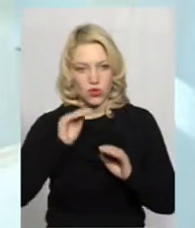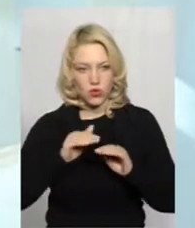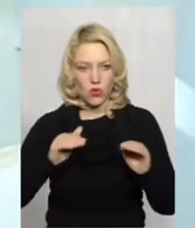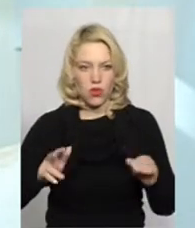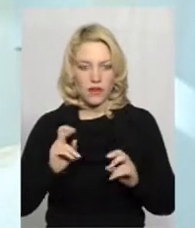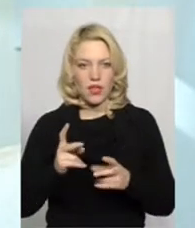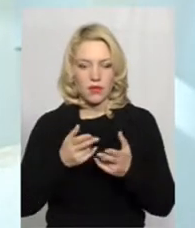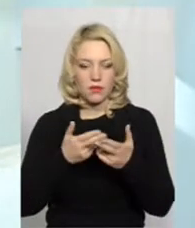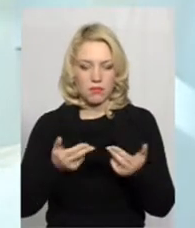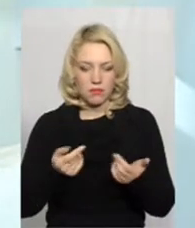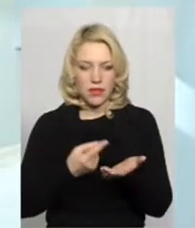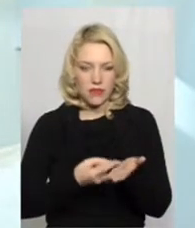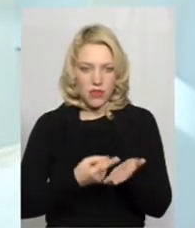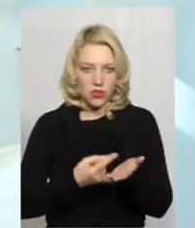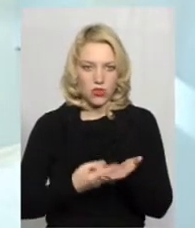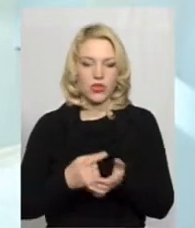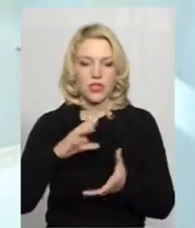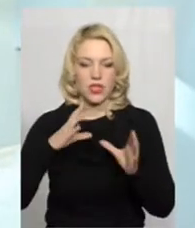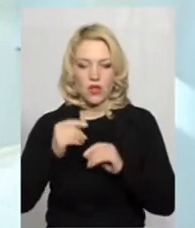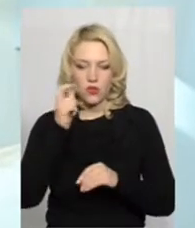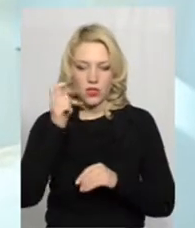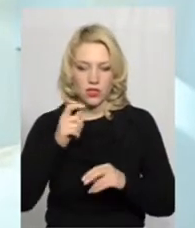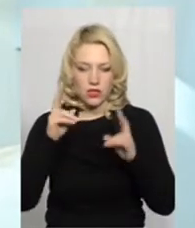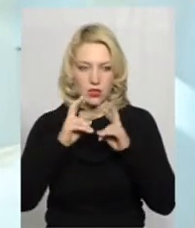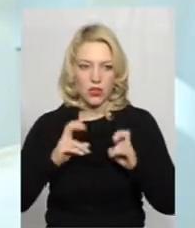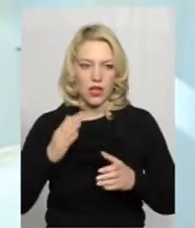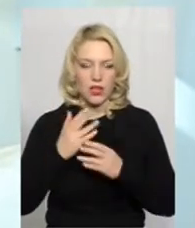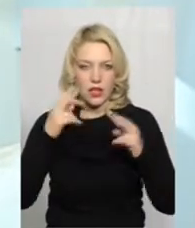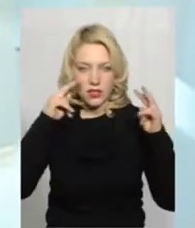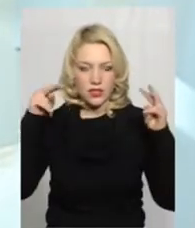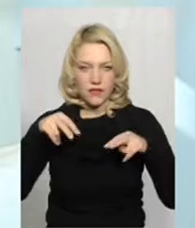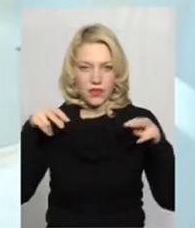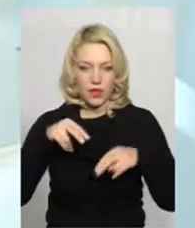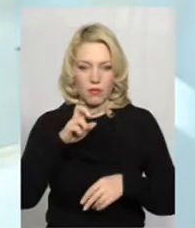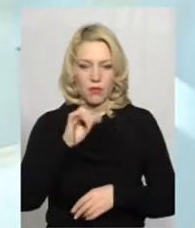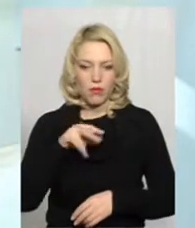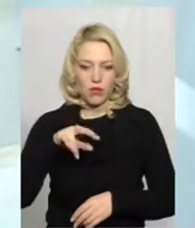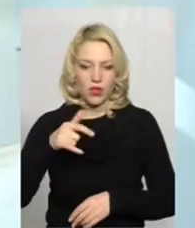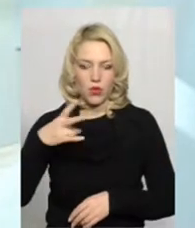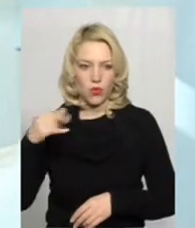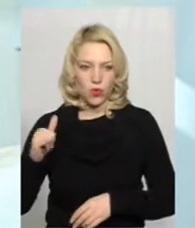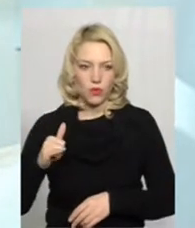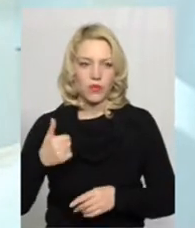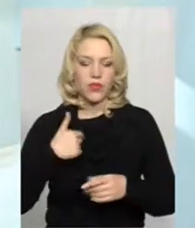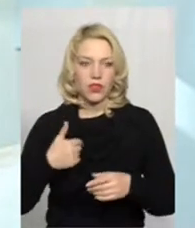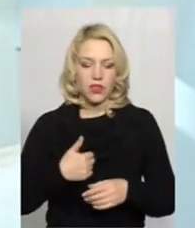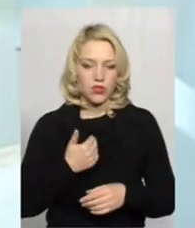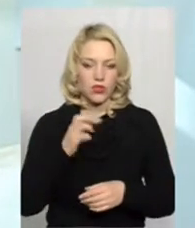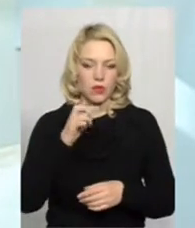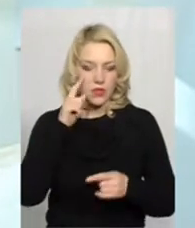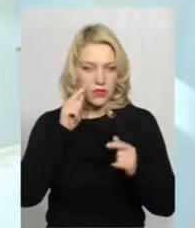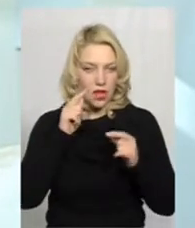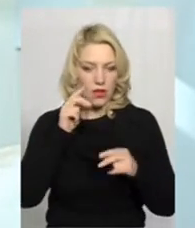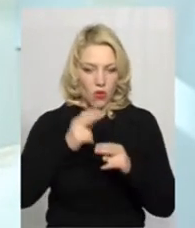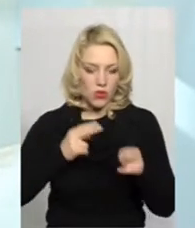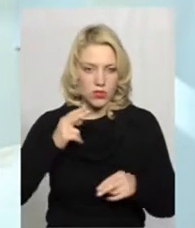як підтверджують загальноукраїнські дослідження, вони є свідками булінгу. І отут я би хотіла теж загострити